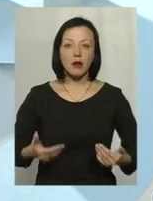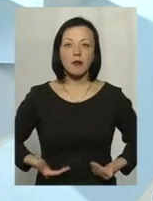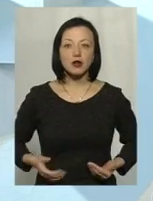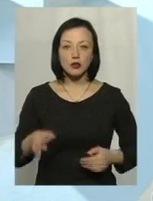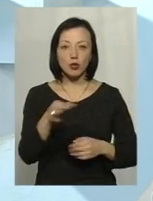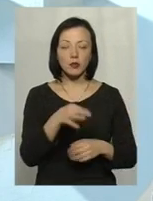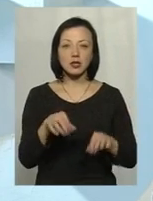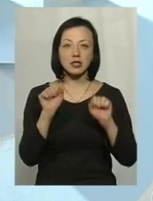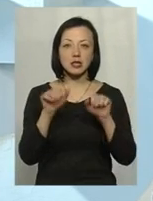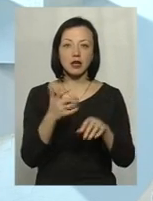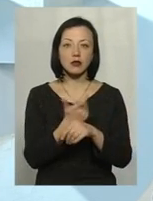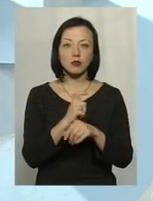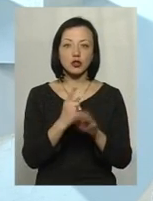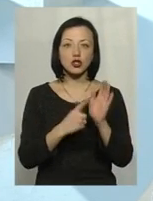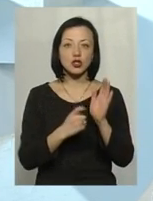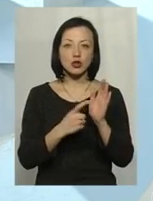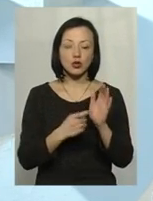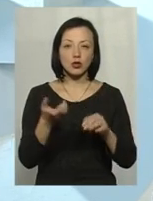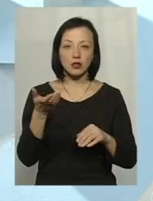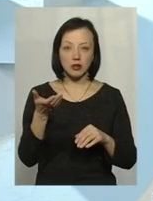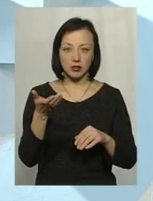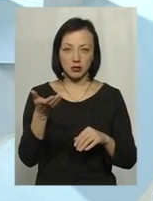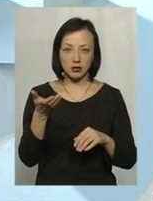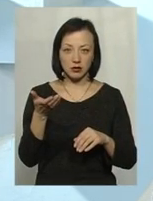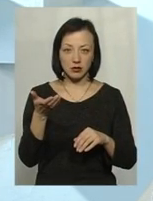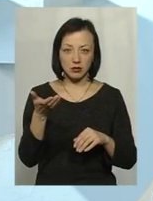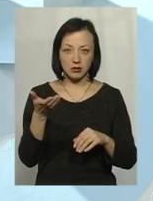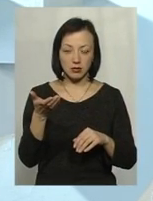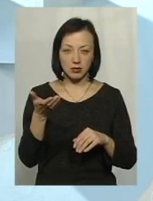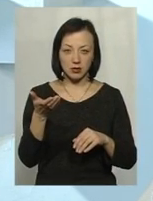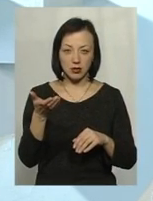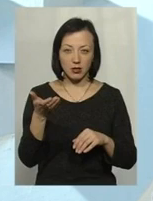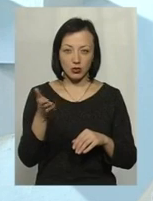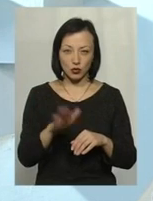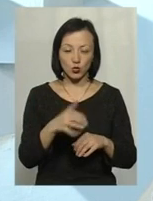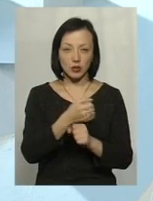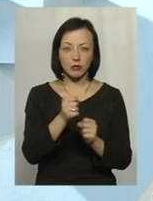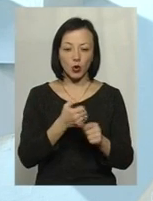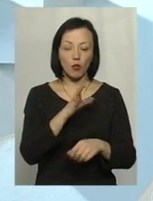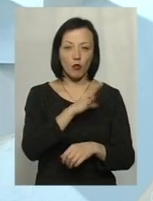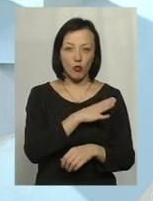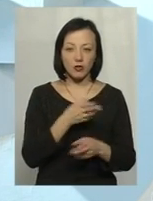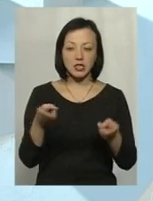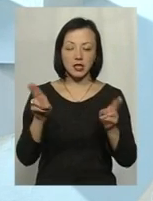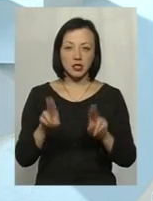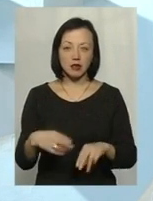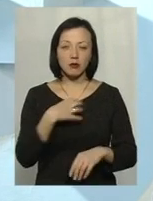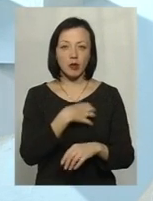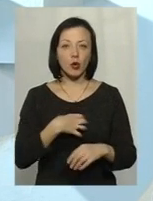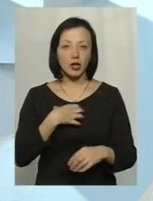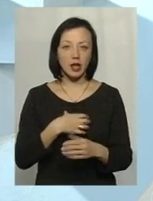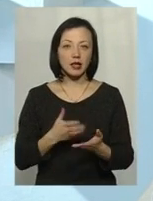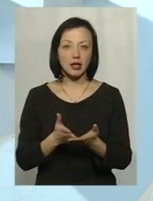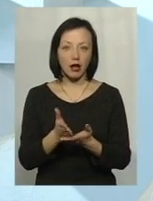області здано більше 600 одиниць зброї. Тобто це був, і я думаю, він і залишається одним із пріоритетних